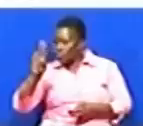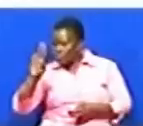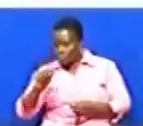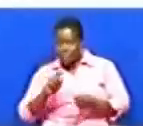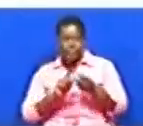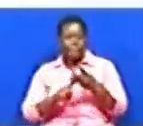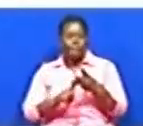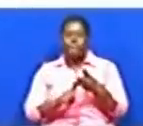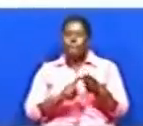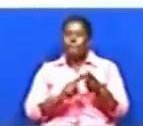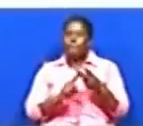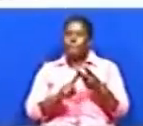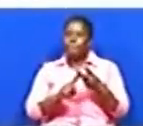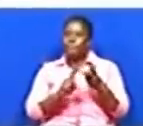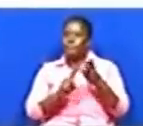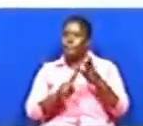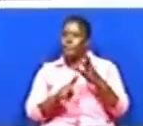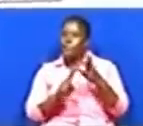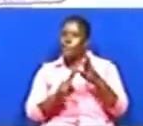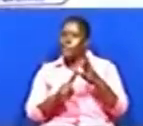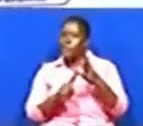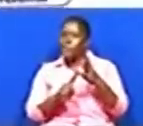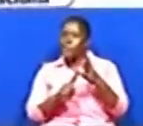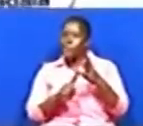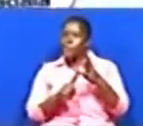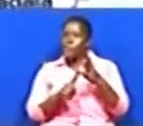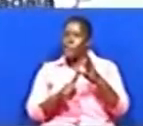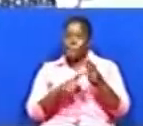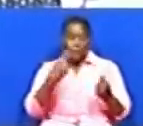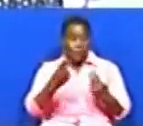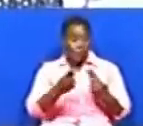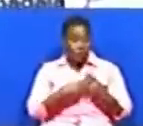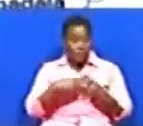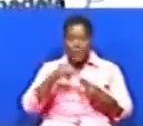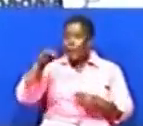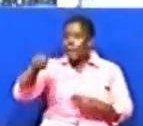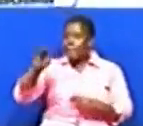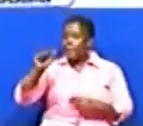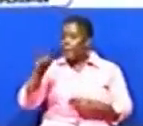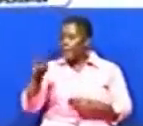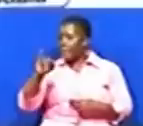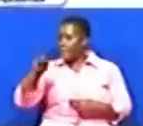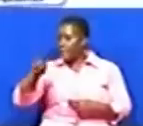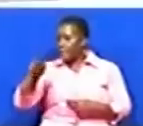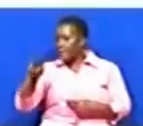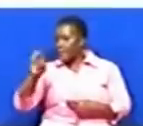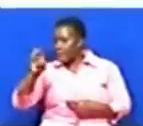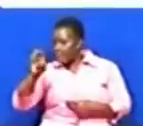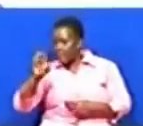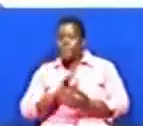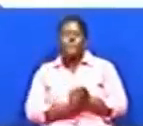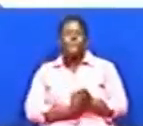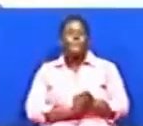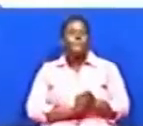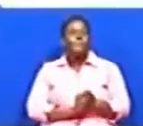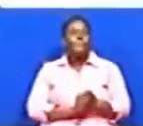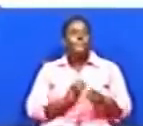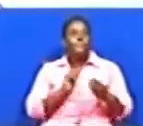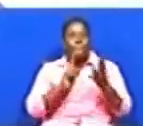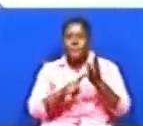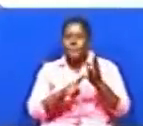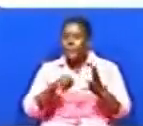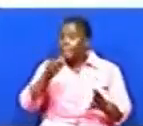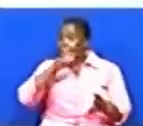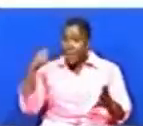ndugu Lisu Antipas Mungwai Tundu, Dr. Majinge Kavula